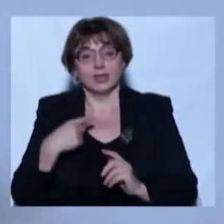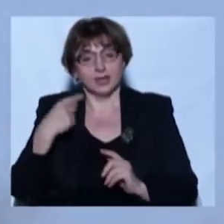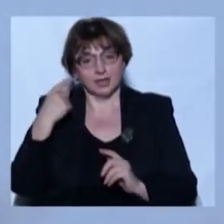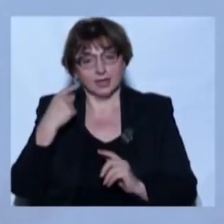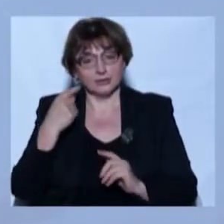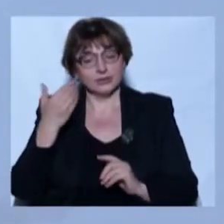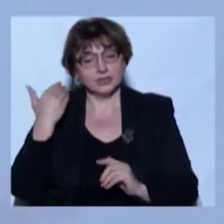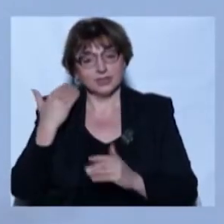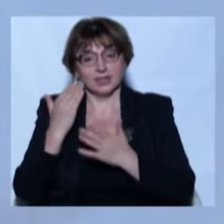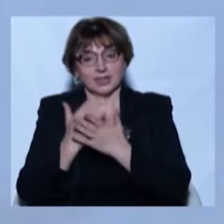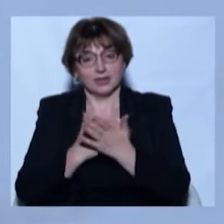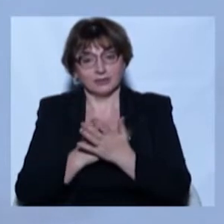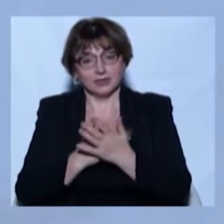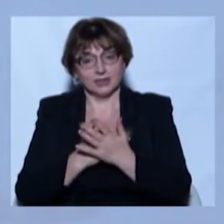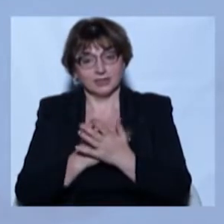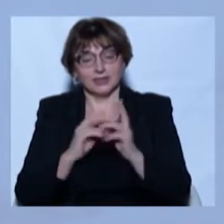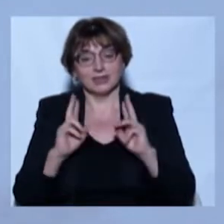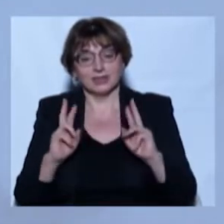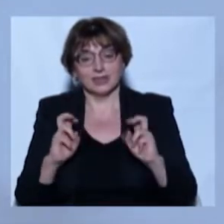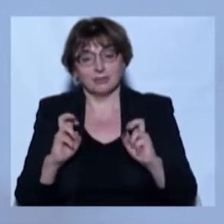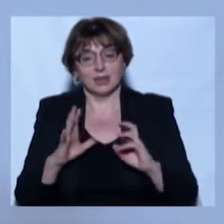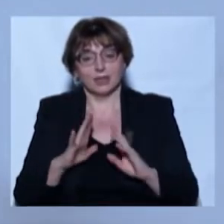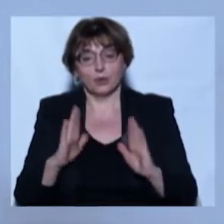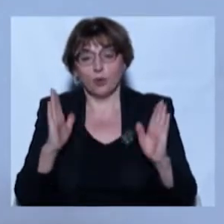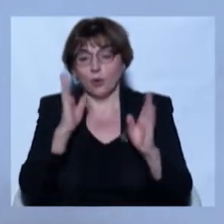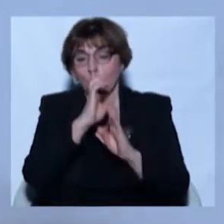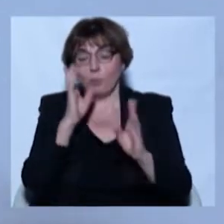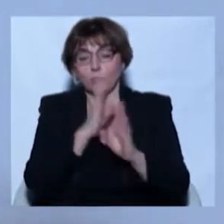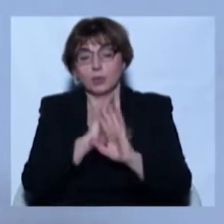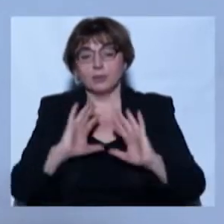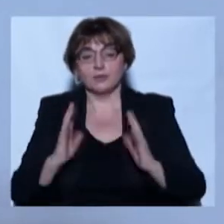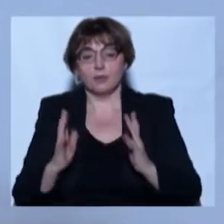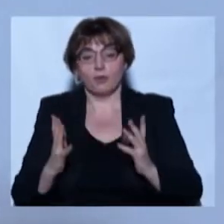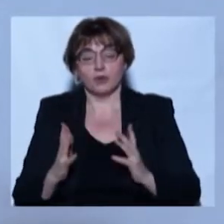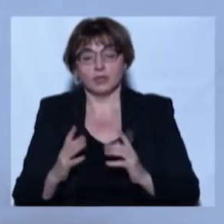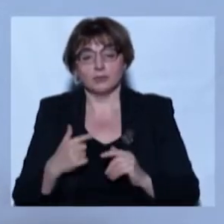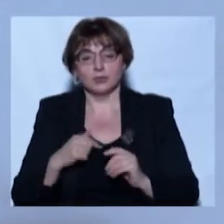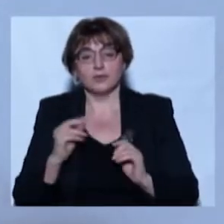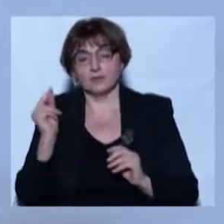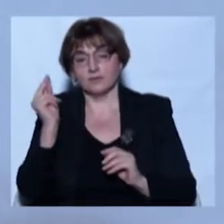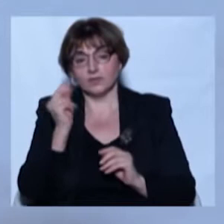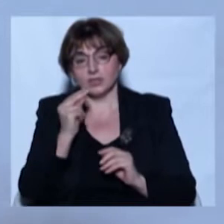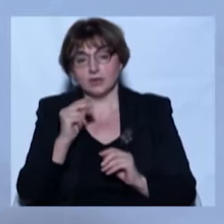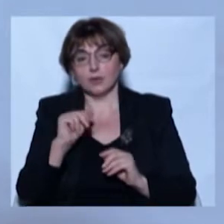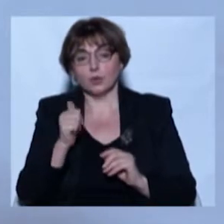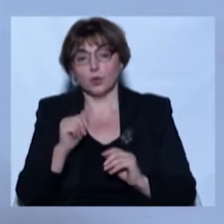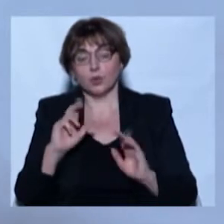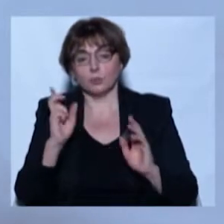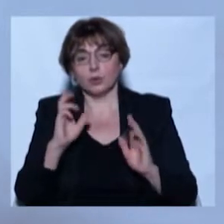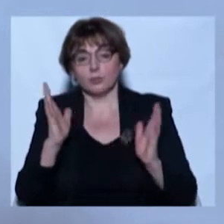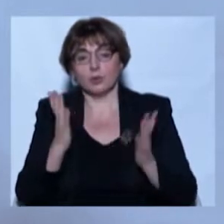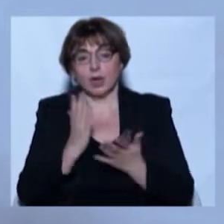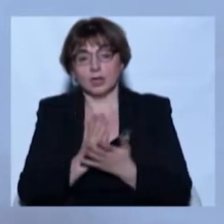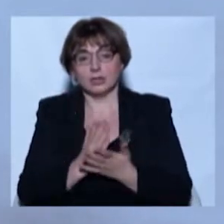ალბათ ჩვენი წინა გაკვეთილის თემა იყო ბუნებრივი მოვლენები. Ჩვენ შევისწავლეთ ისეთი ბუნებრივი მოვლენები,